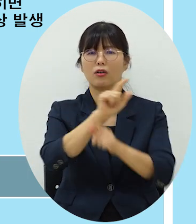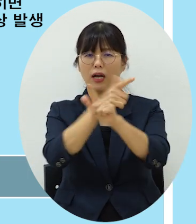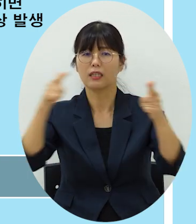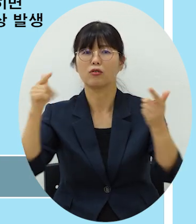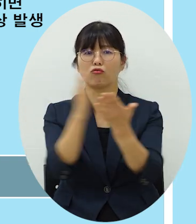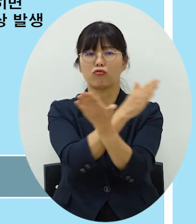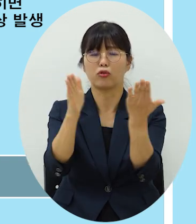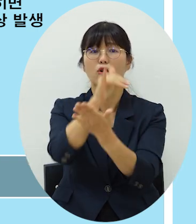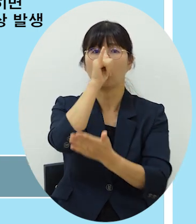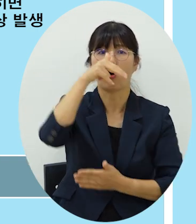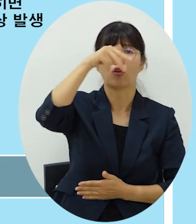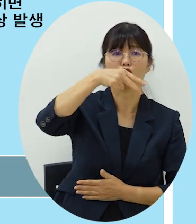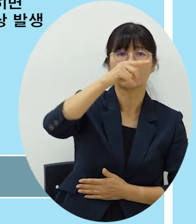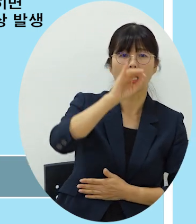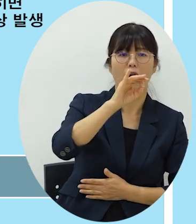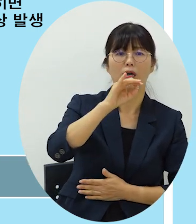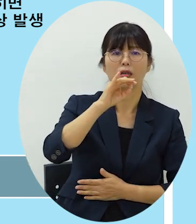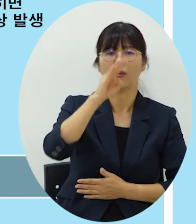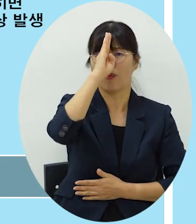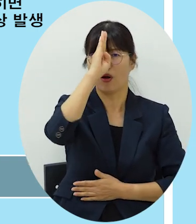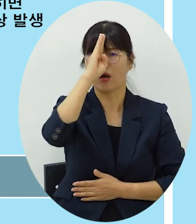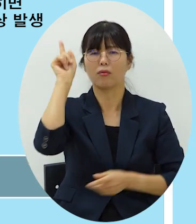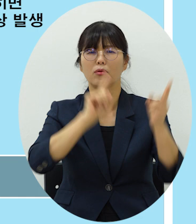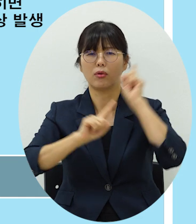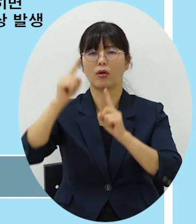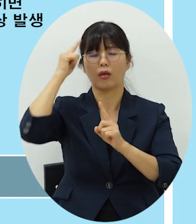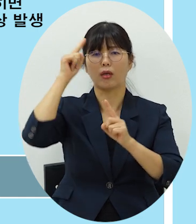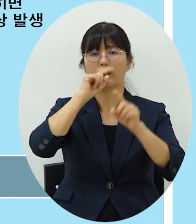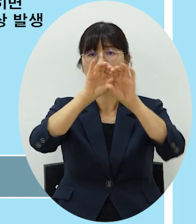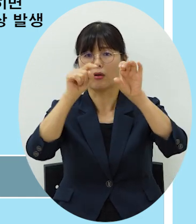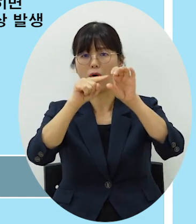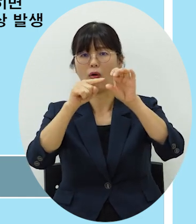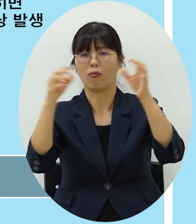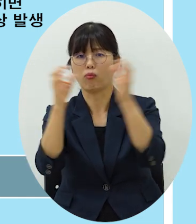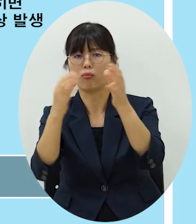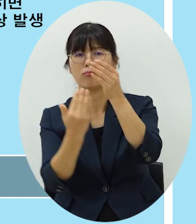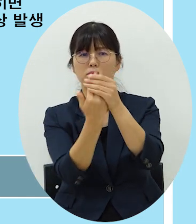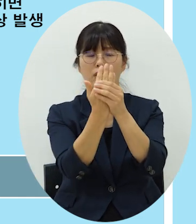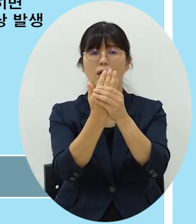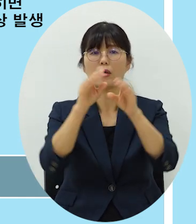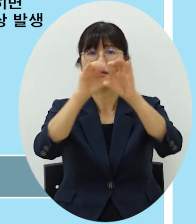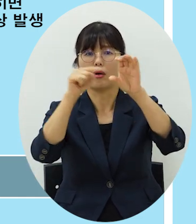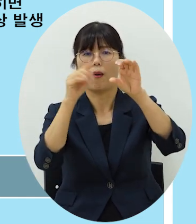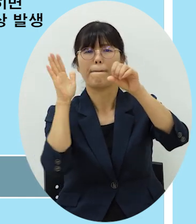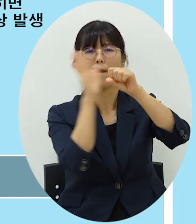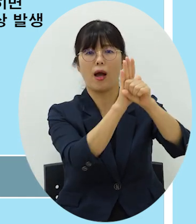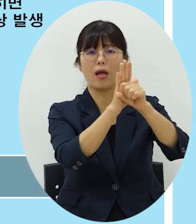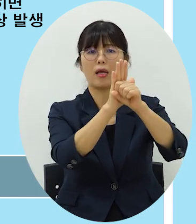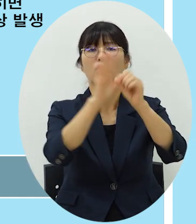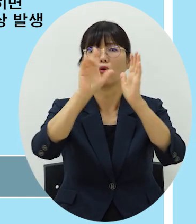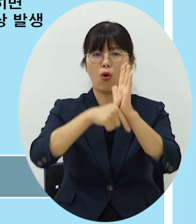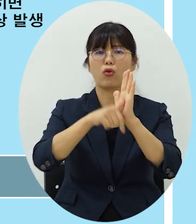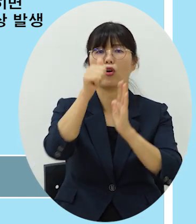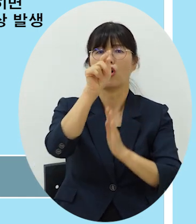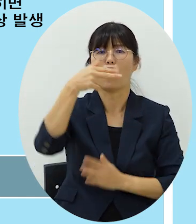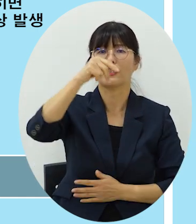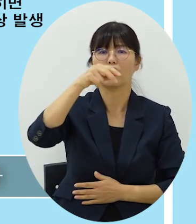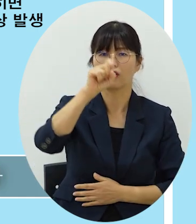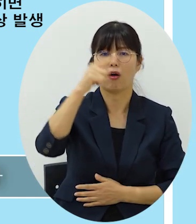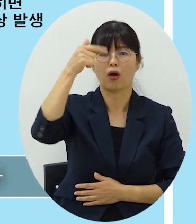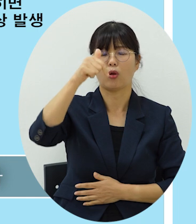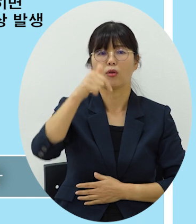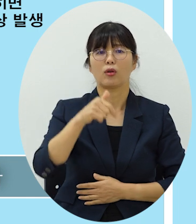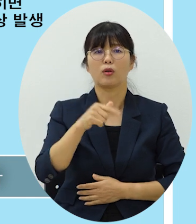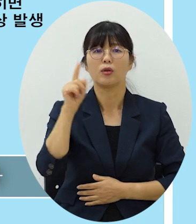분류되는데, 죽상동맥경화증으로 손상된 뇌혈관에 피덩이가 생기면서 혈관이 막히는 경우를 혈전성 뇌경색이라